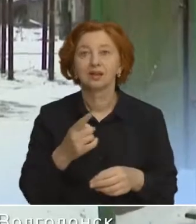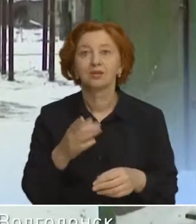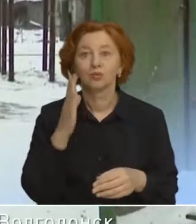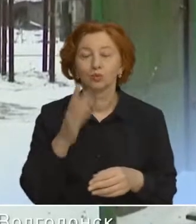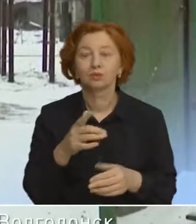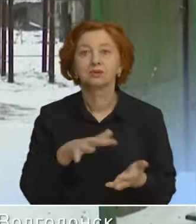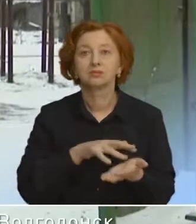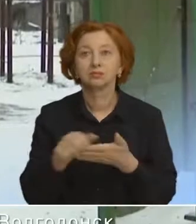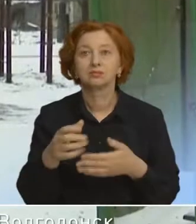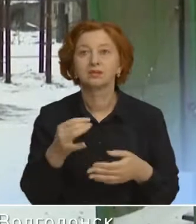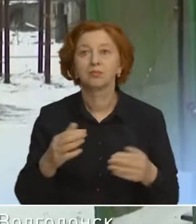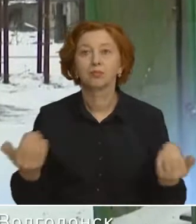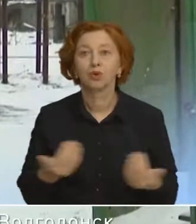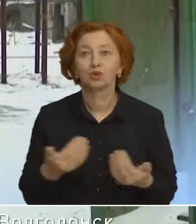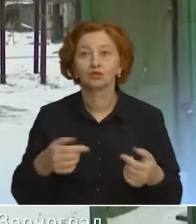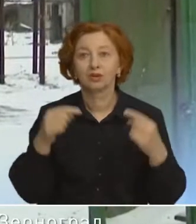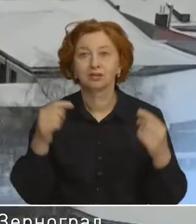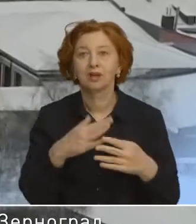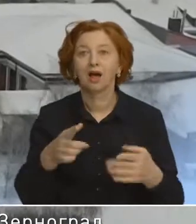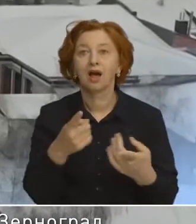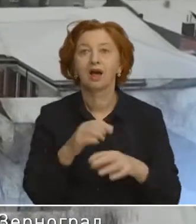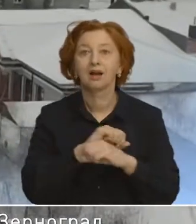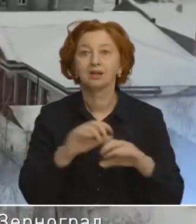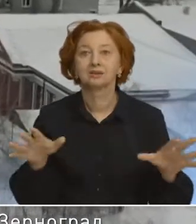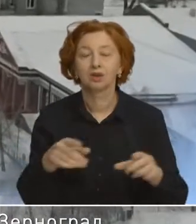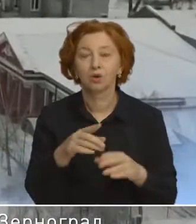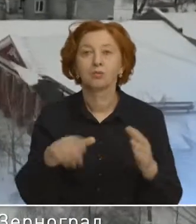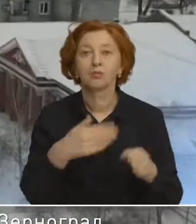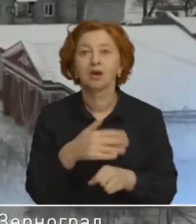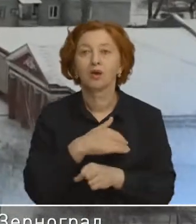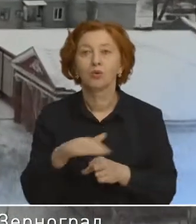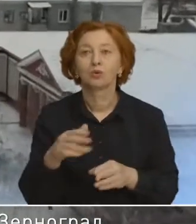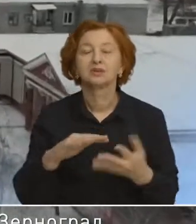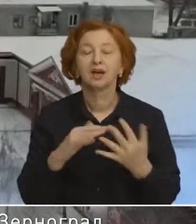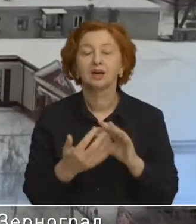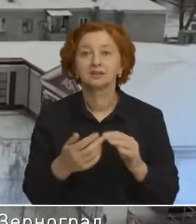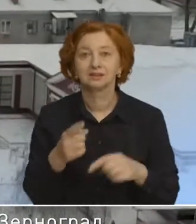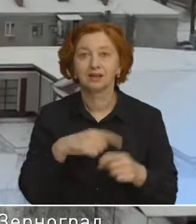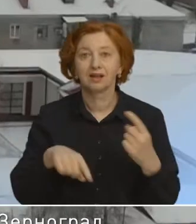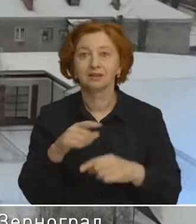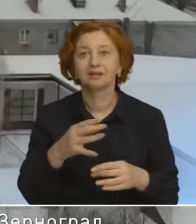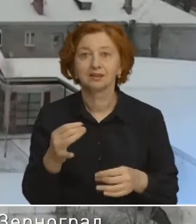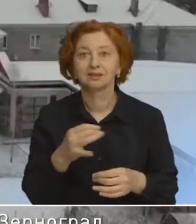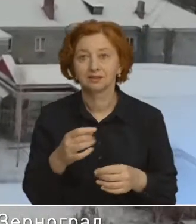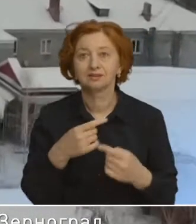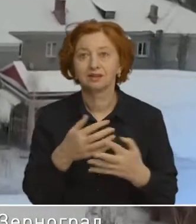снесены непригодные для проживания и уже расселенные многоэтажки по улицам Рабочей Крестьянской, Нахимова, Батурина и Карла Маркса.